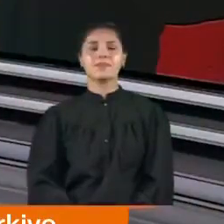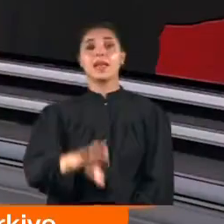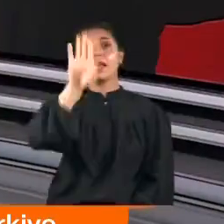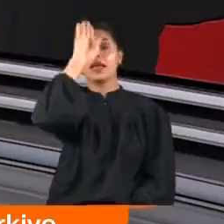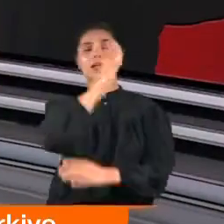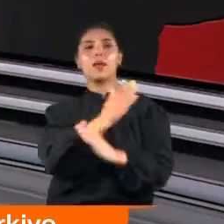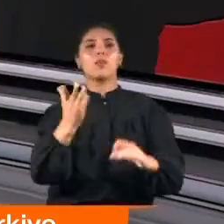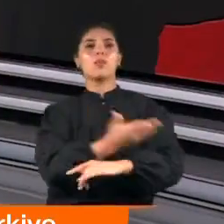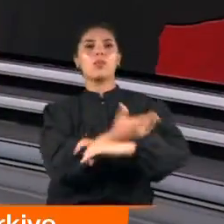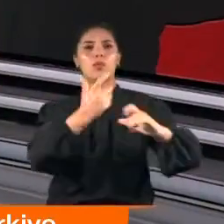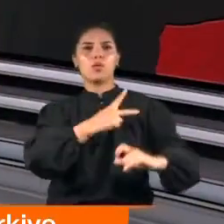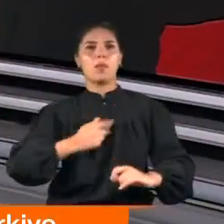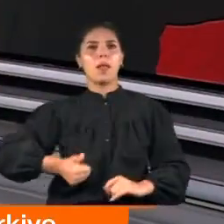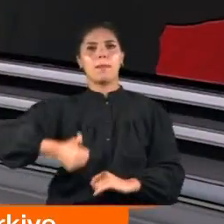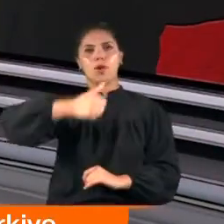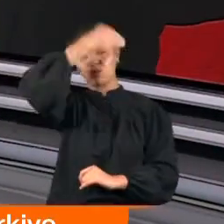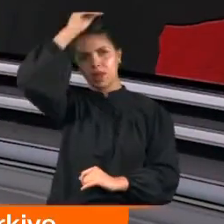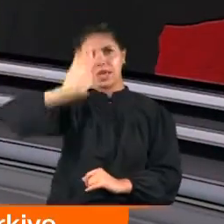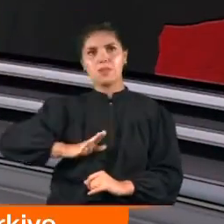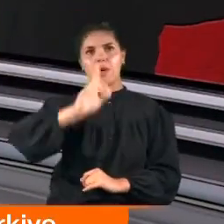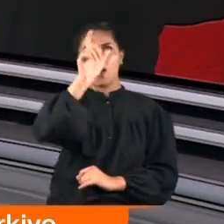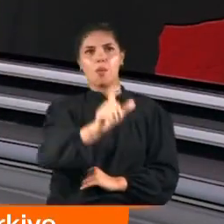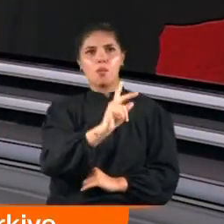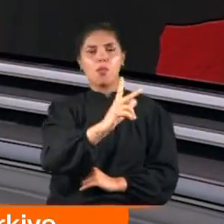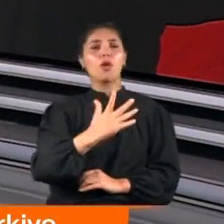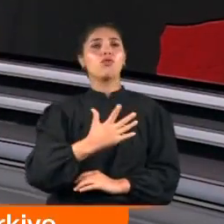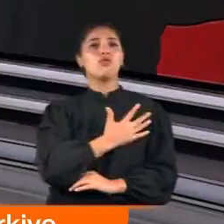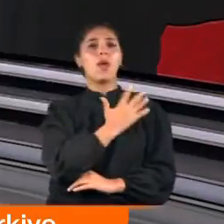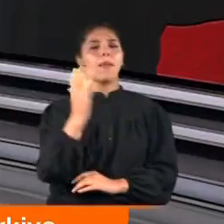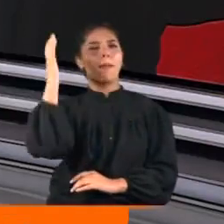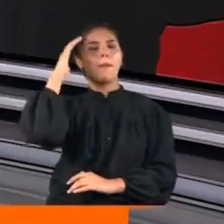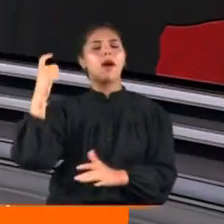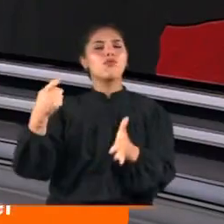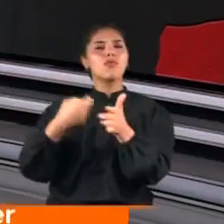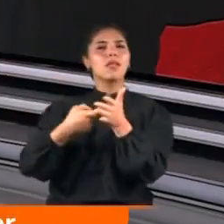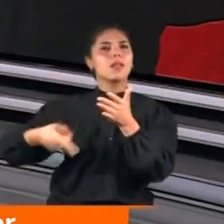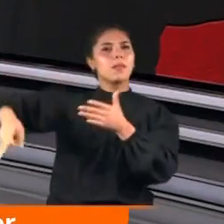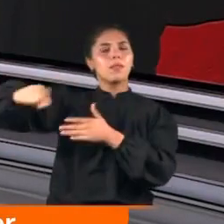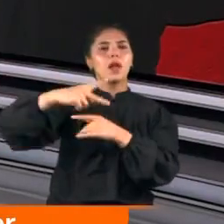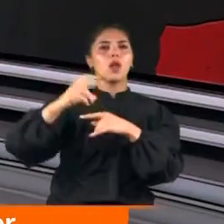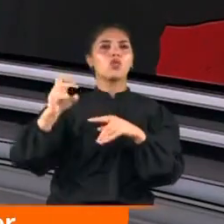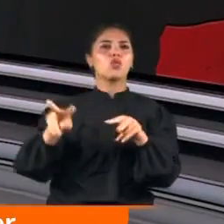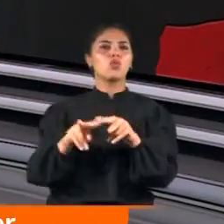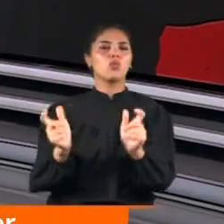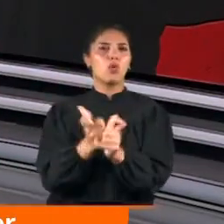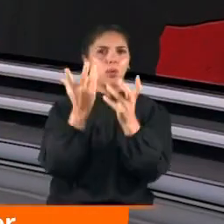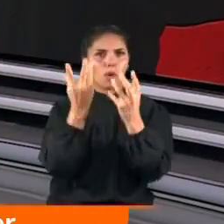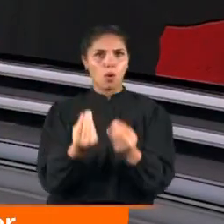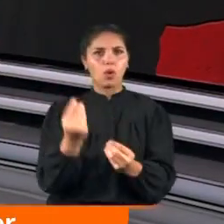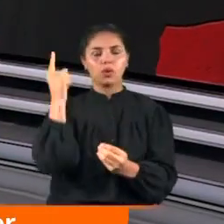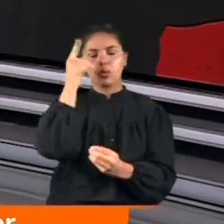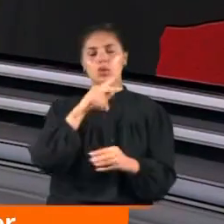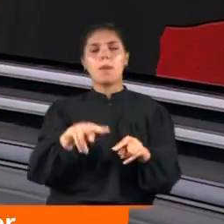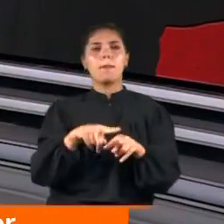İstanbul Büyükşehir Belediye Başkanı Ekrem İmamoğlu'nun CHP'nin önde gelen isimleriyle gerçekleştirdiği Zoom toplantısı CHP-MYK'yı